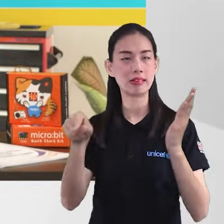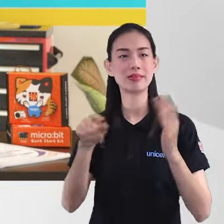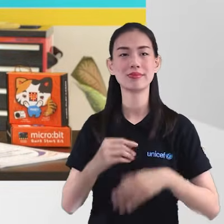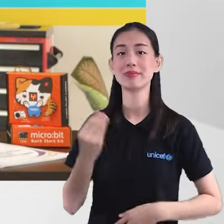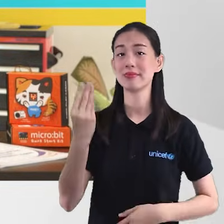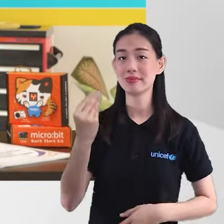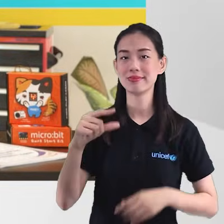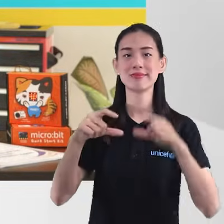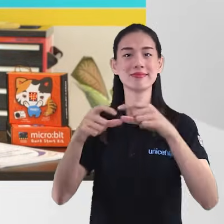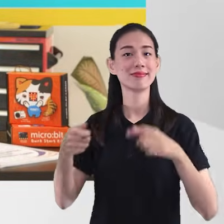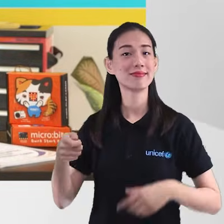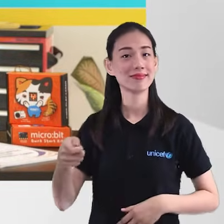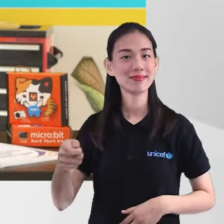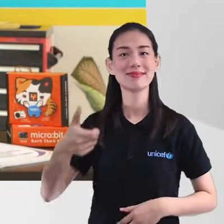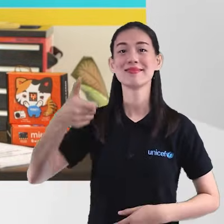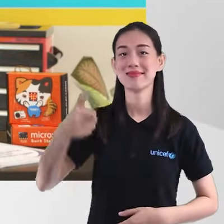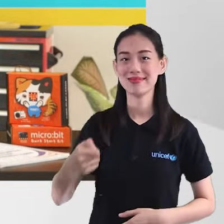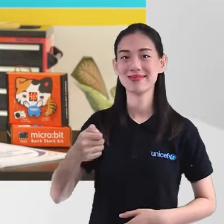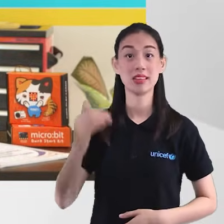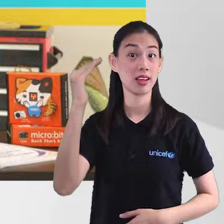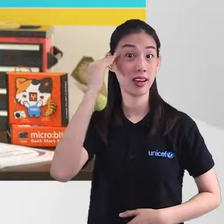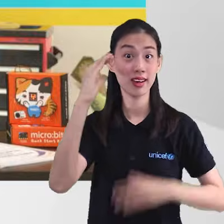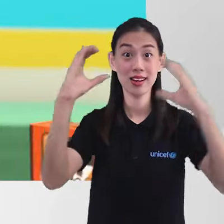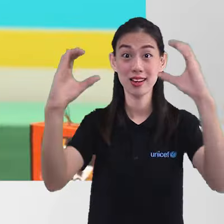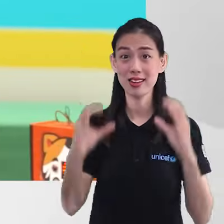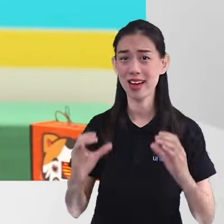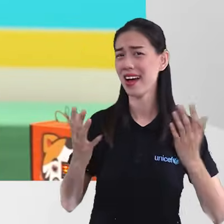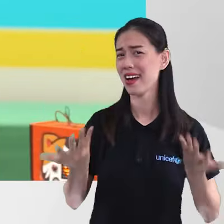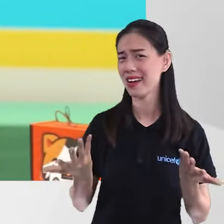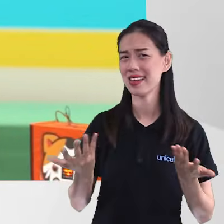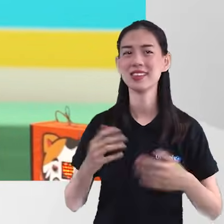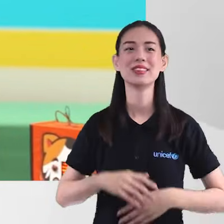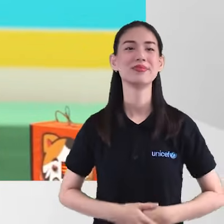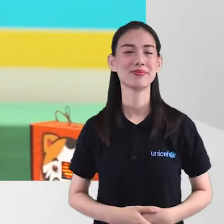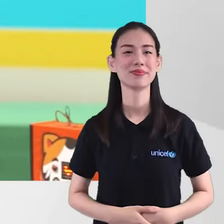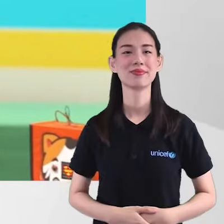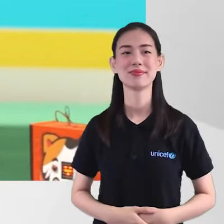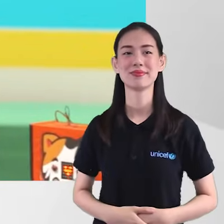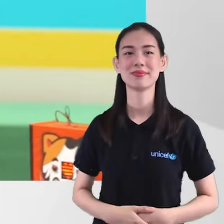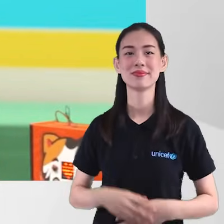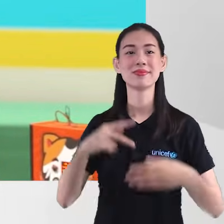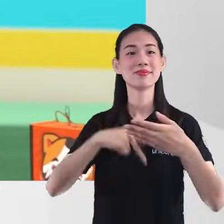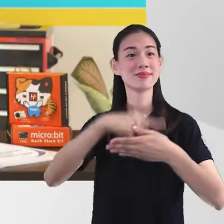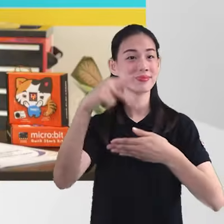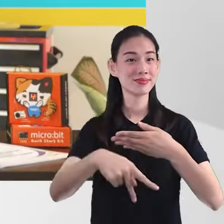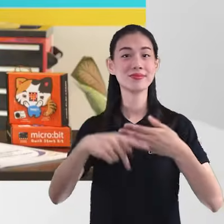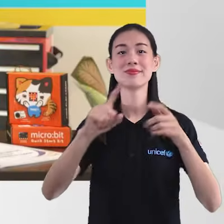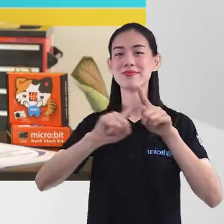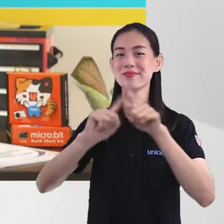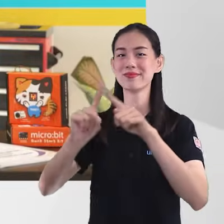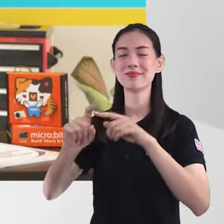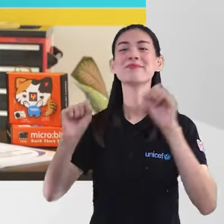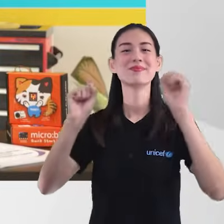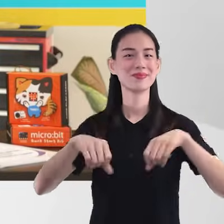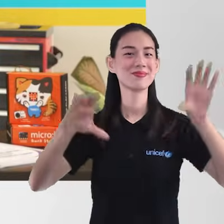LED, menggerakkan motor dan mengesan jika anda telah menekan butang. Jika anda tahu cara untuk memprogram dan membina menggunakan Microbit, anda boleh